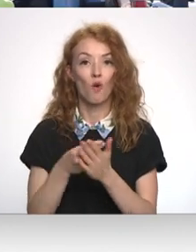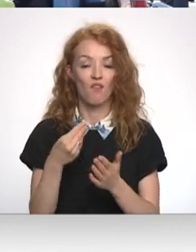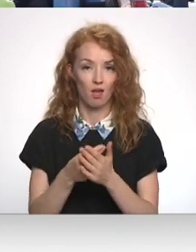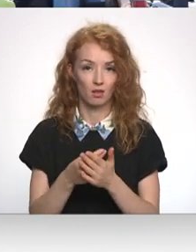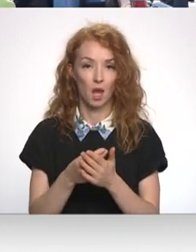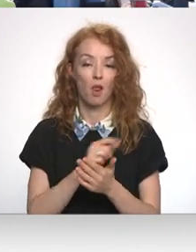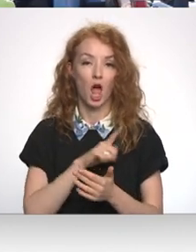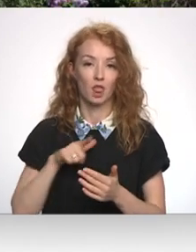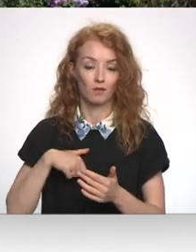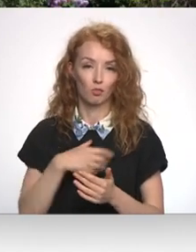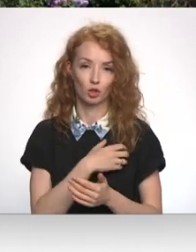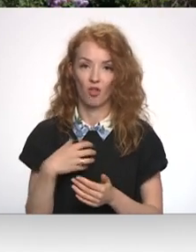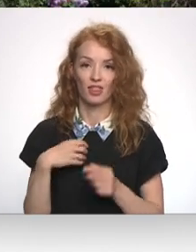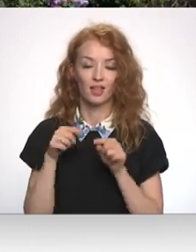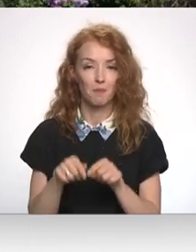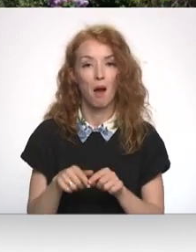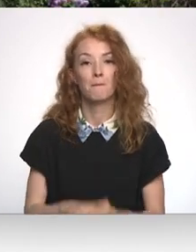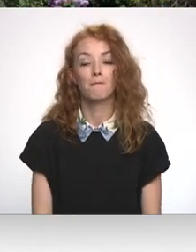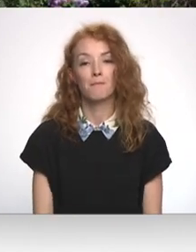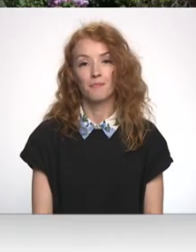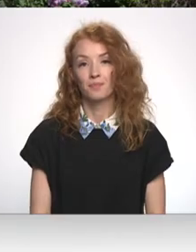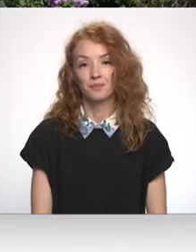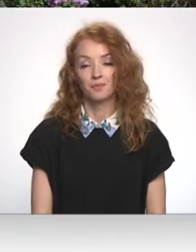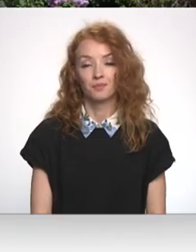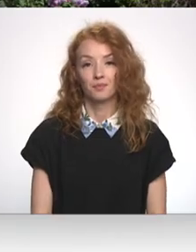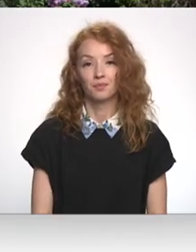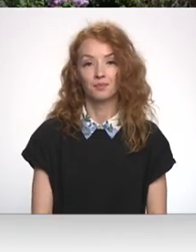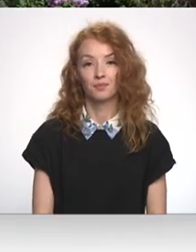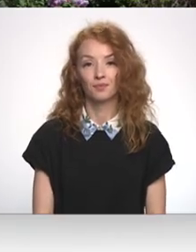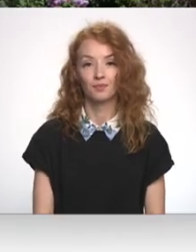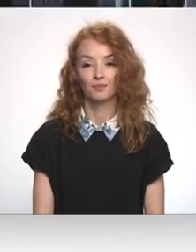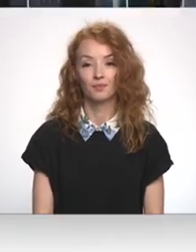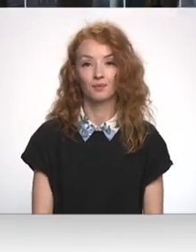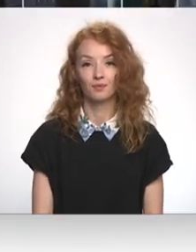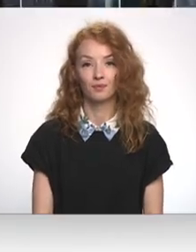Latvijas pašvaldībām. Sanita Liepiņa, Baiba Denberga, Ģirds Grenevics, TV9 pakalni.